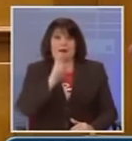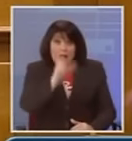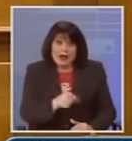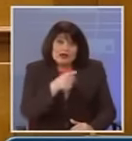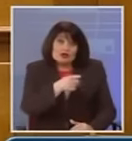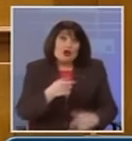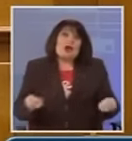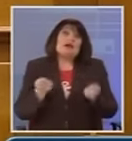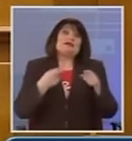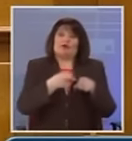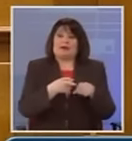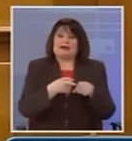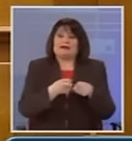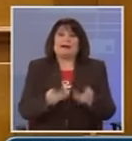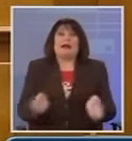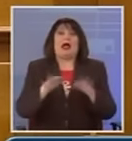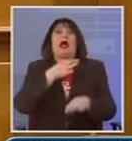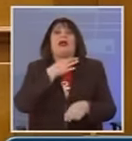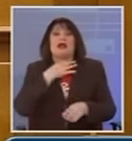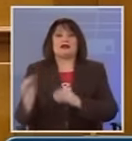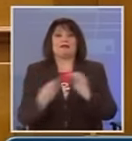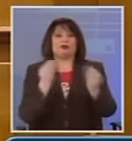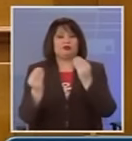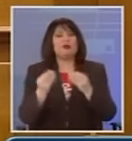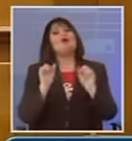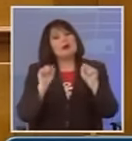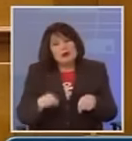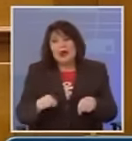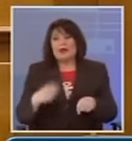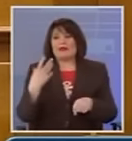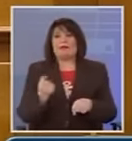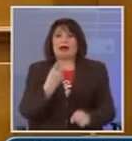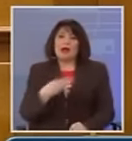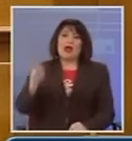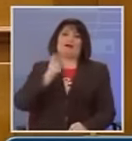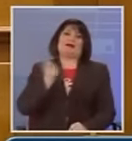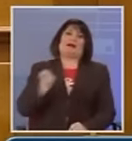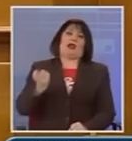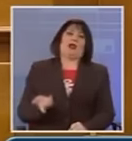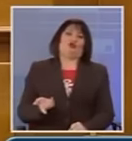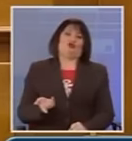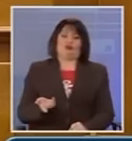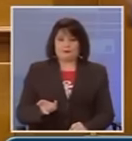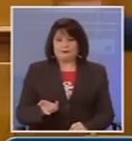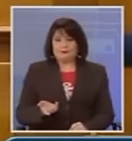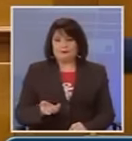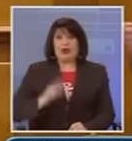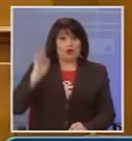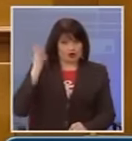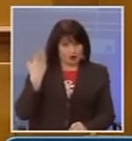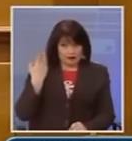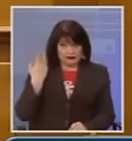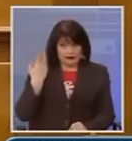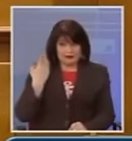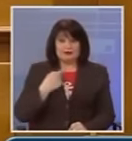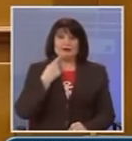τα χρησιμοποιήσετε για να καλύψετε ανάγκες που δημιουργείτε, τότε ναι, θα υπάρξει αύξηση χρέους. Χώρια που τότε θα σας